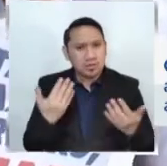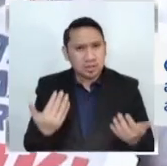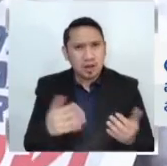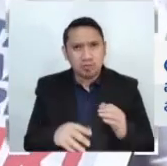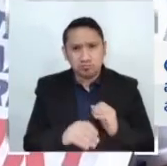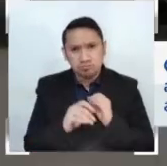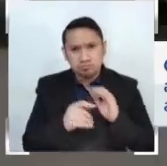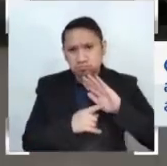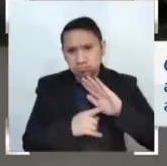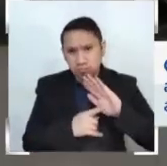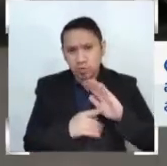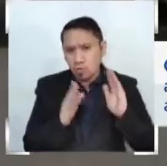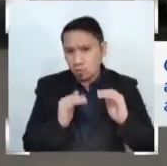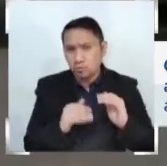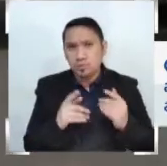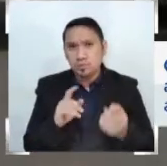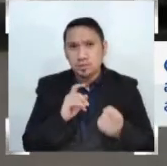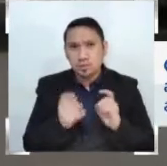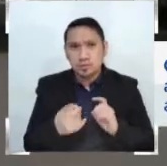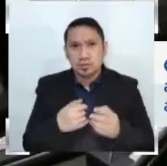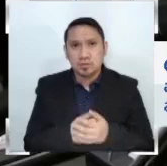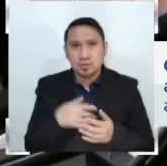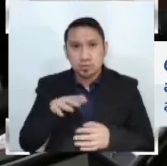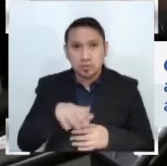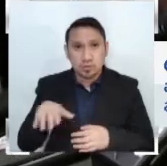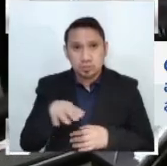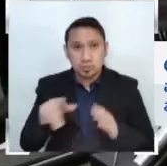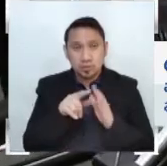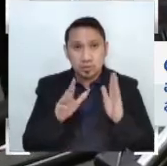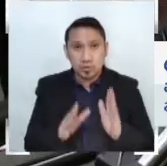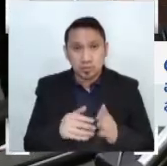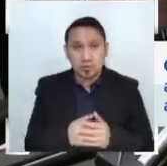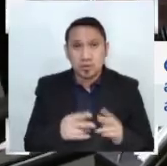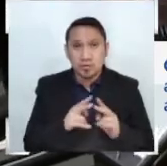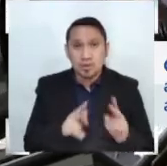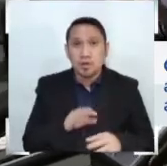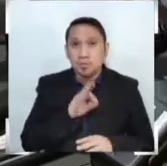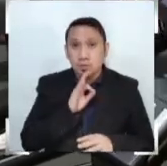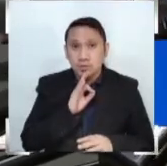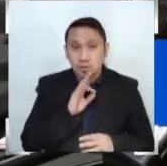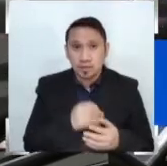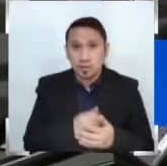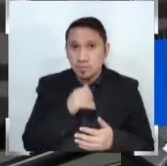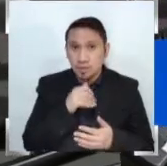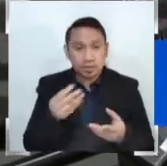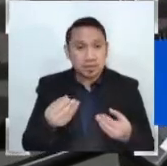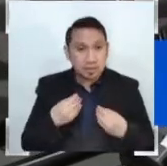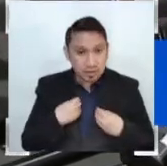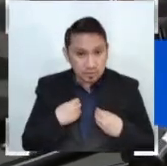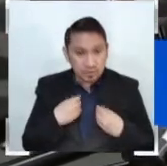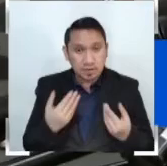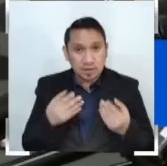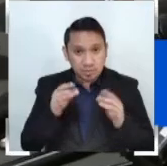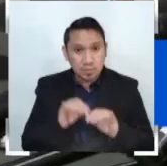veto sa pamamagitan ng 2/3 vote ng mga mababatas. Nakaka-frustrate po ito dahil parang hindi binibigyan ng pagpapahalaga